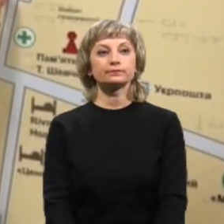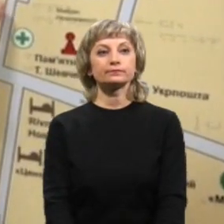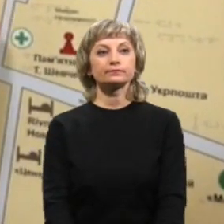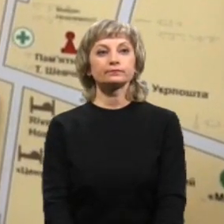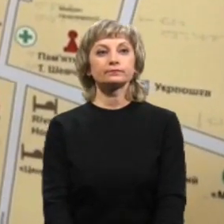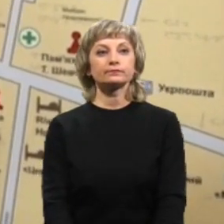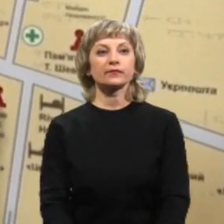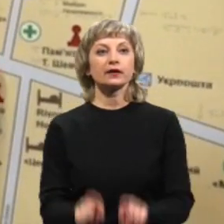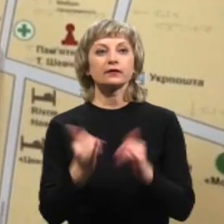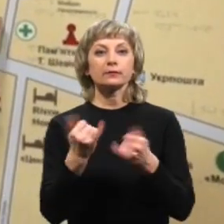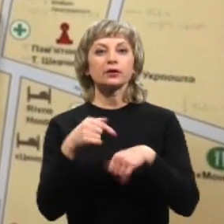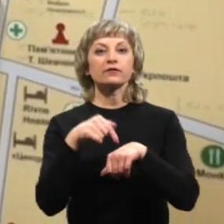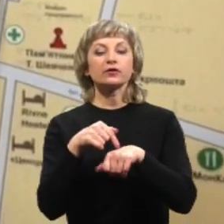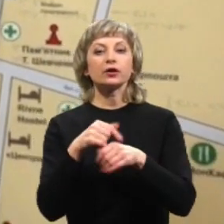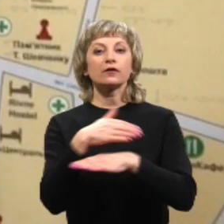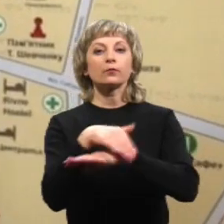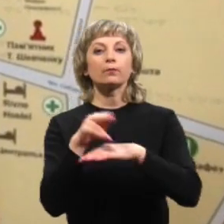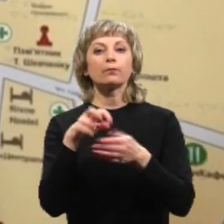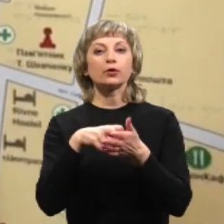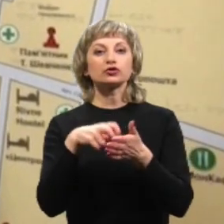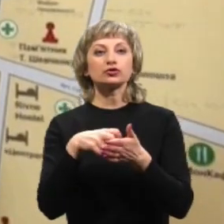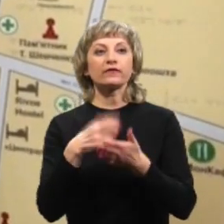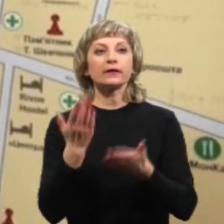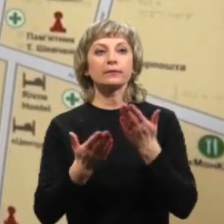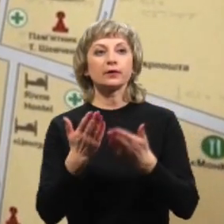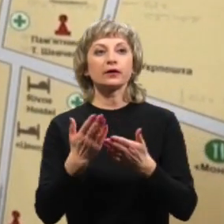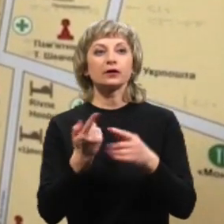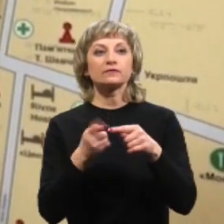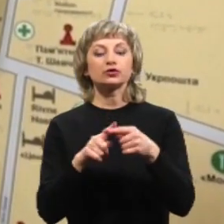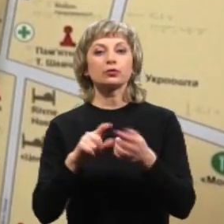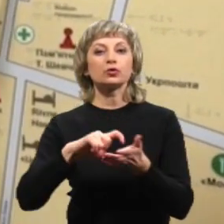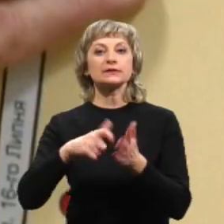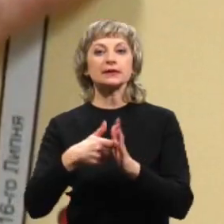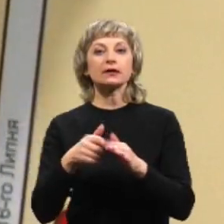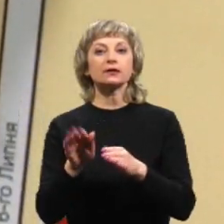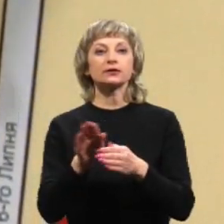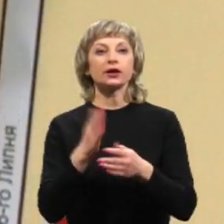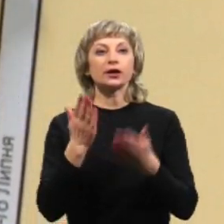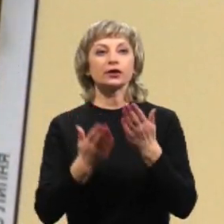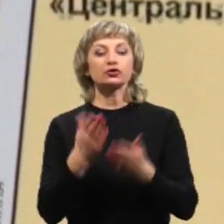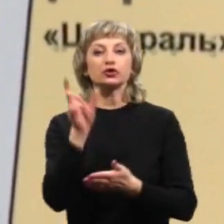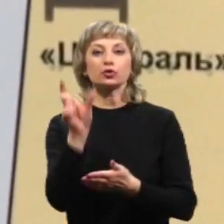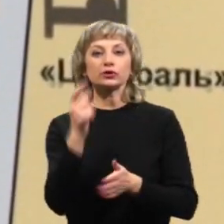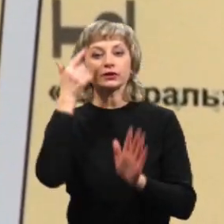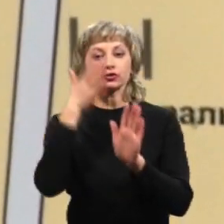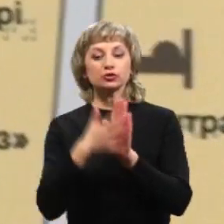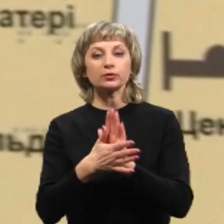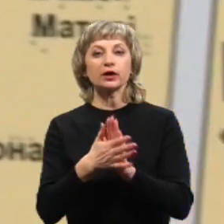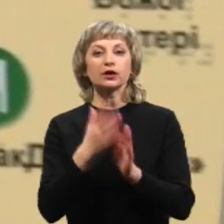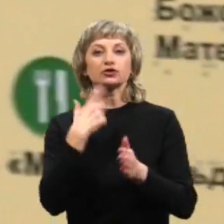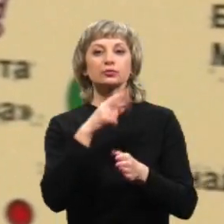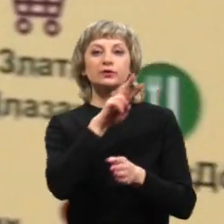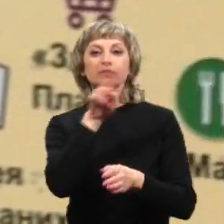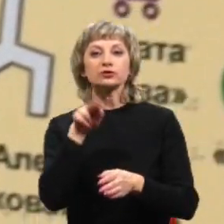Ну, а тепер, якщо на поштові, то ми, напевно, у цьому закладі. Якщо людина розуміє, в собі роздивилася,